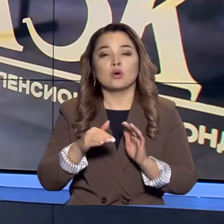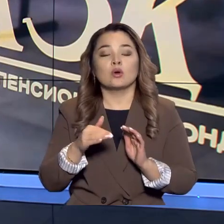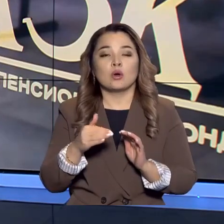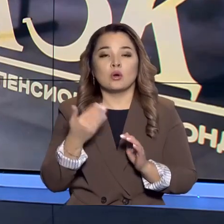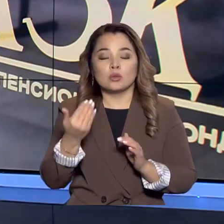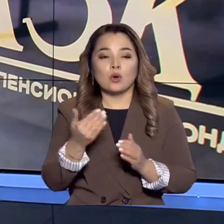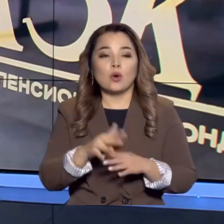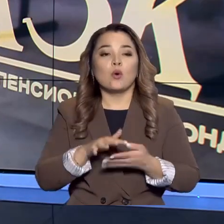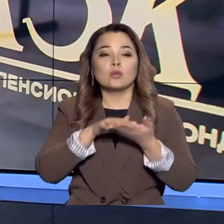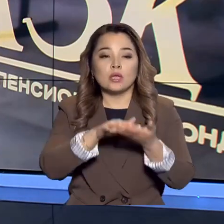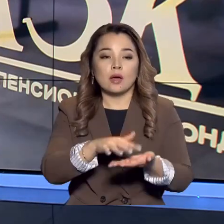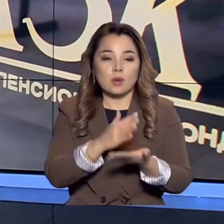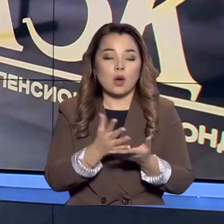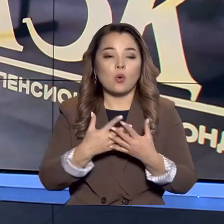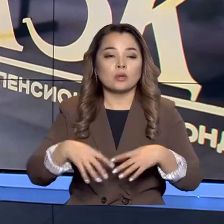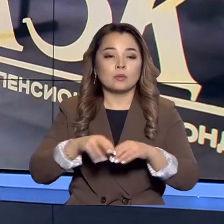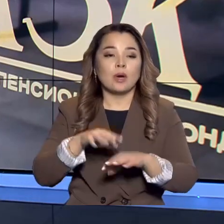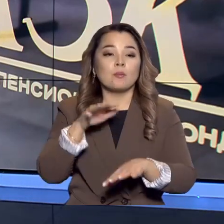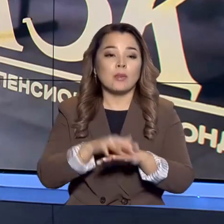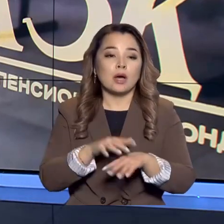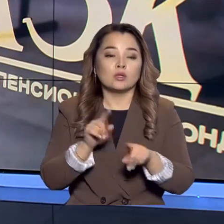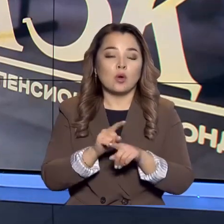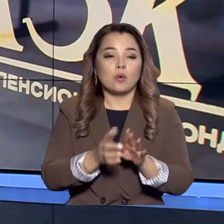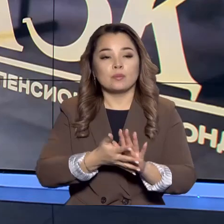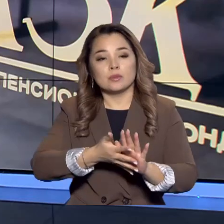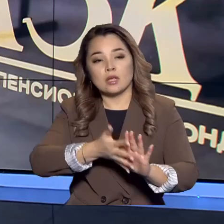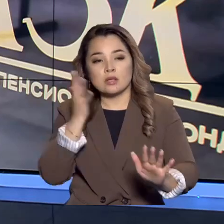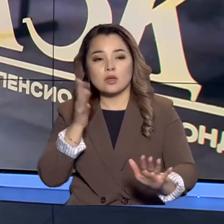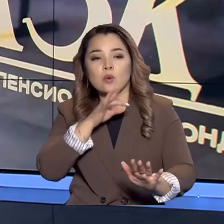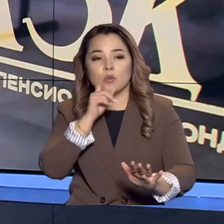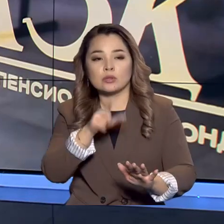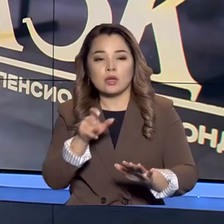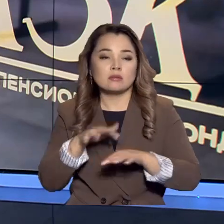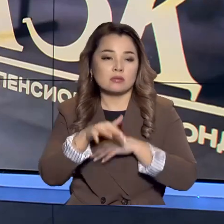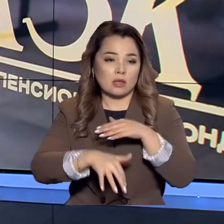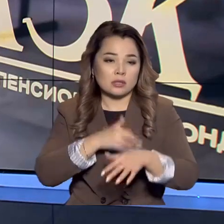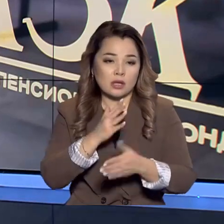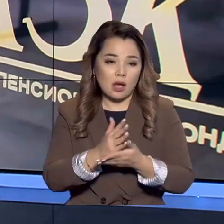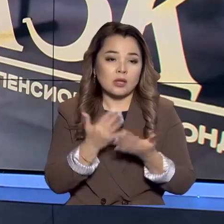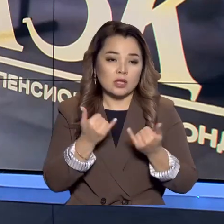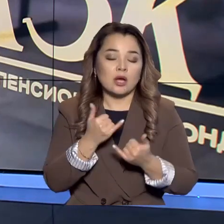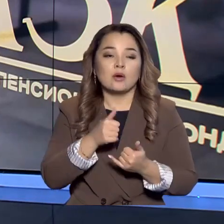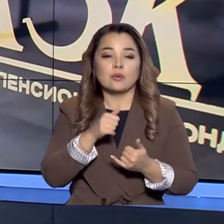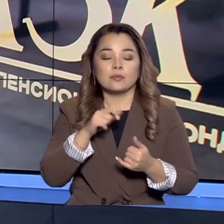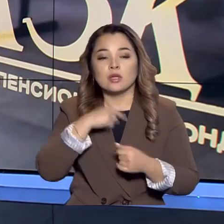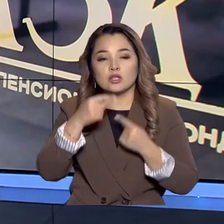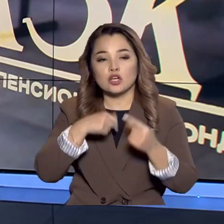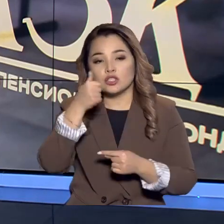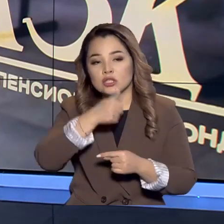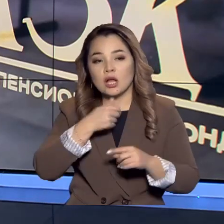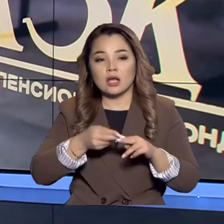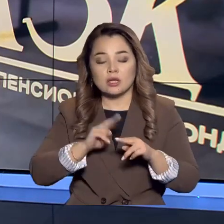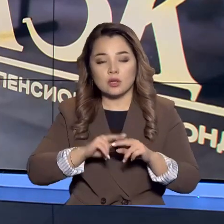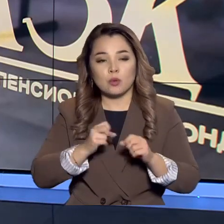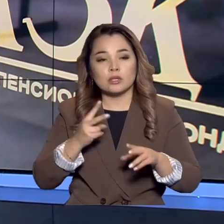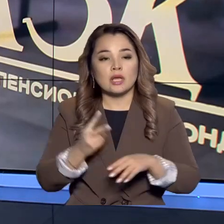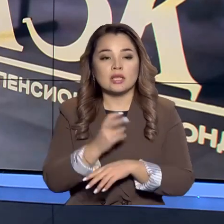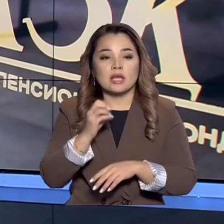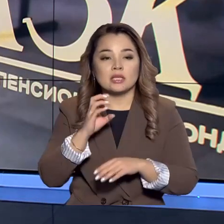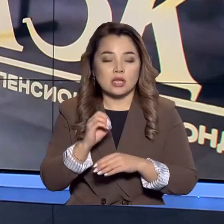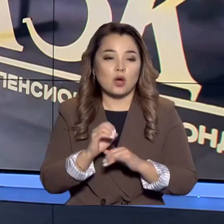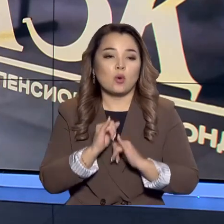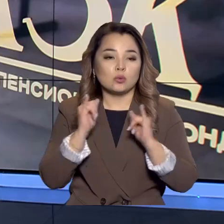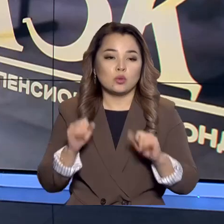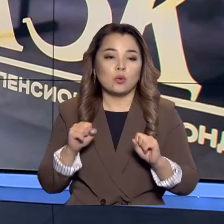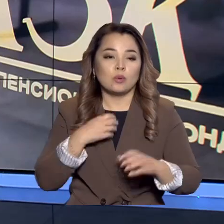кей өңірлерде отбасы банк бөлімшелерінде ұзын сонар кезек қалыптасқан. Бұл келер жылы шекті қаражаттың екесе өсуімен байланысты